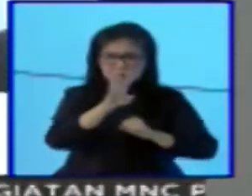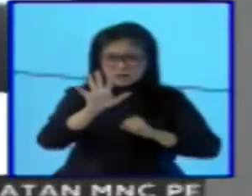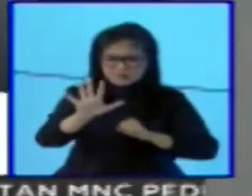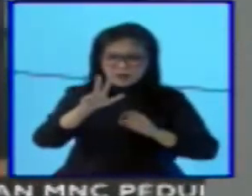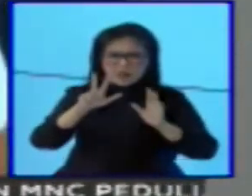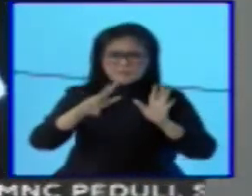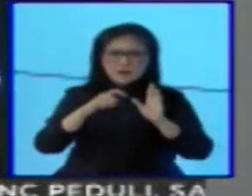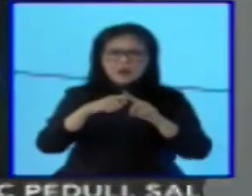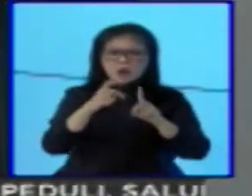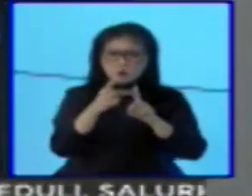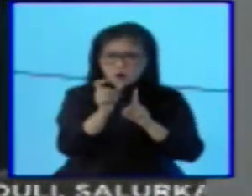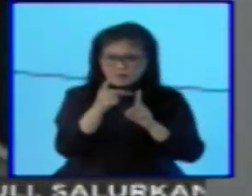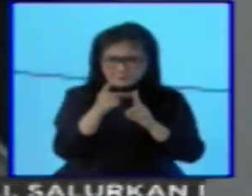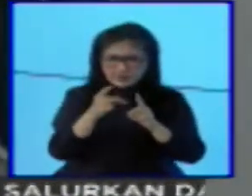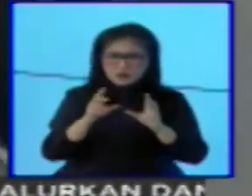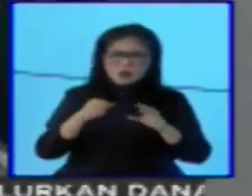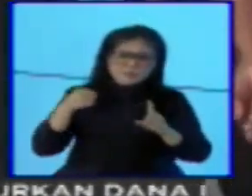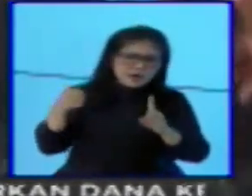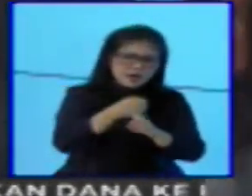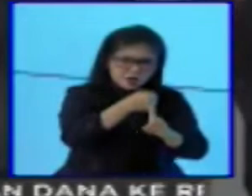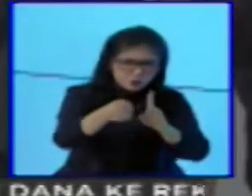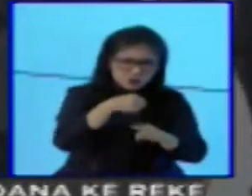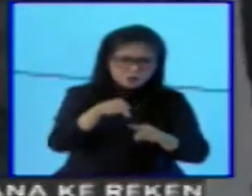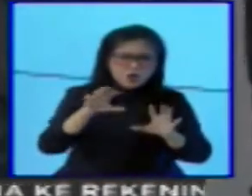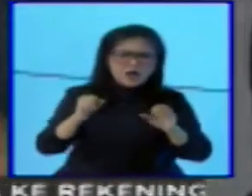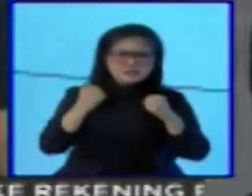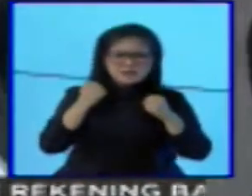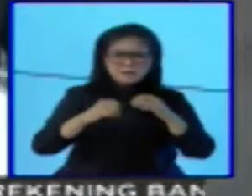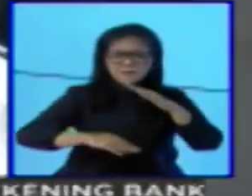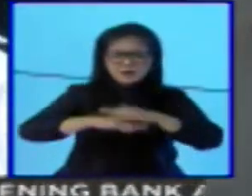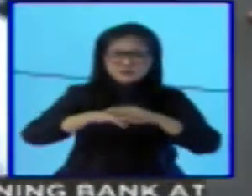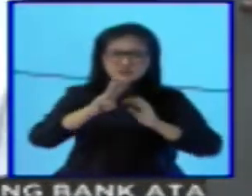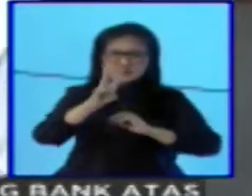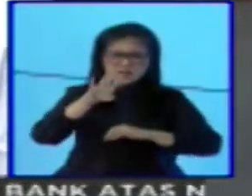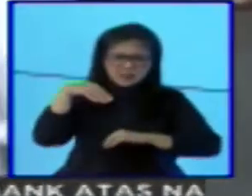tentang pengeroyokan dan penganiayaan dengan ancaman maksimal pidana 3 tahun penjara.